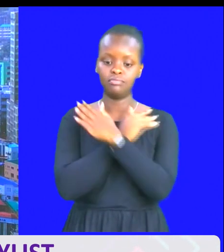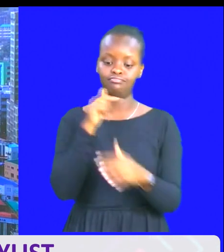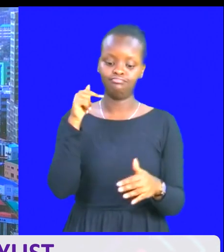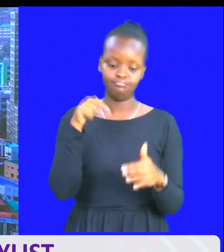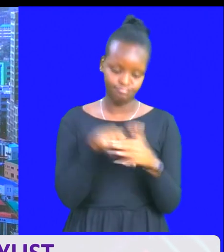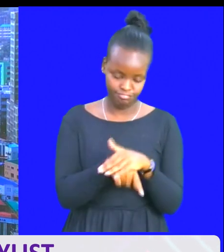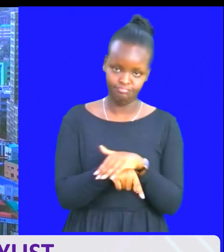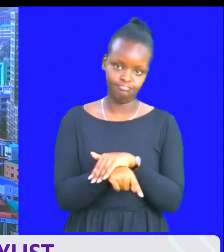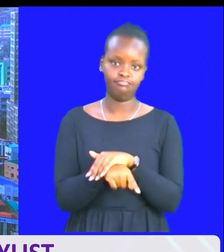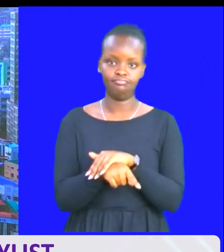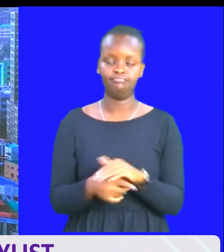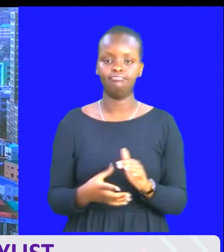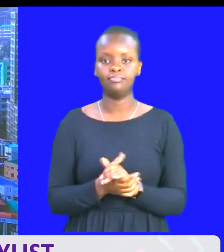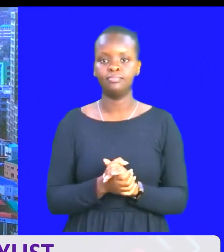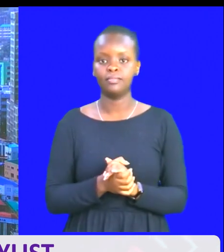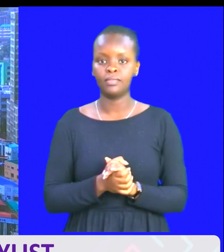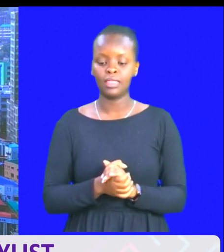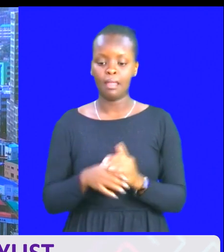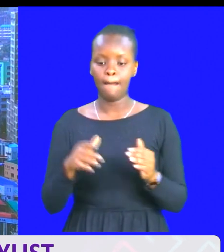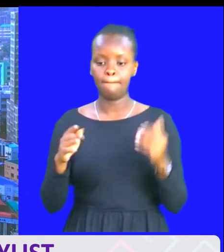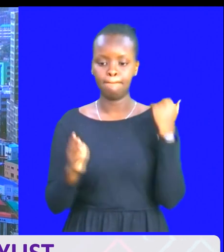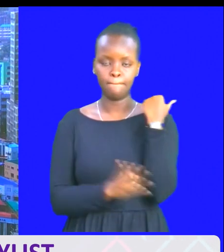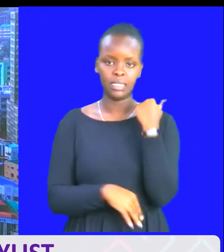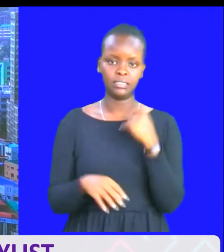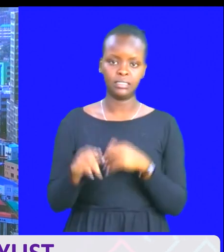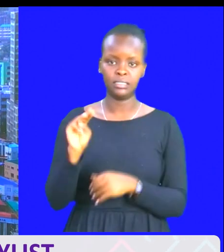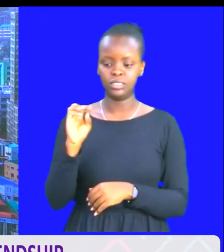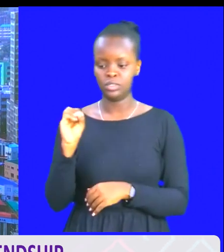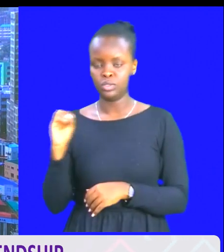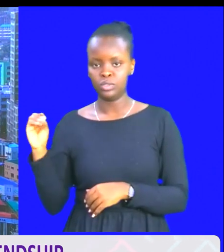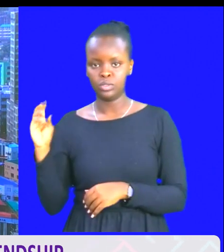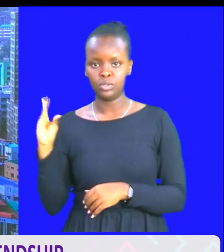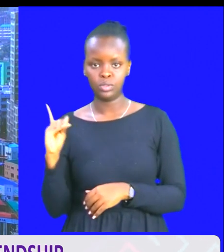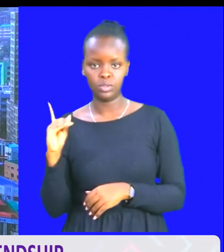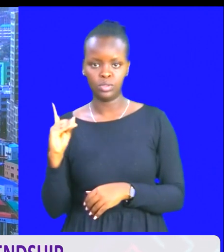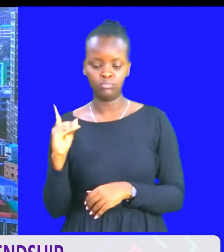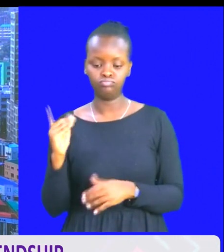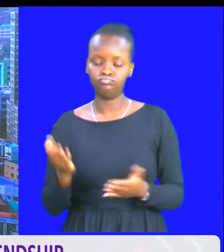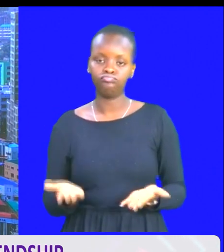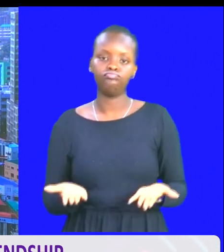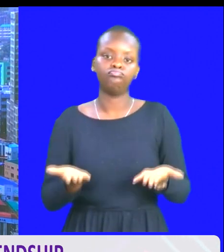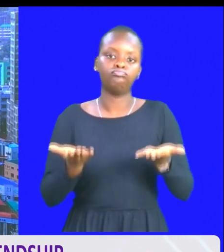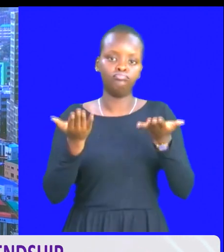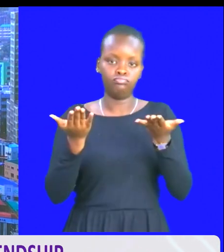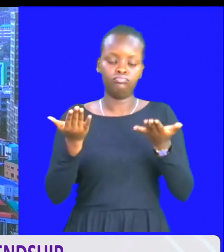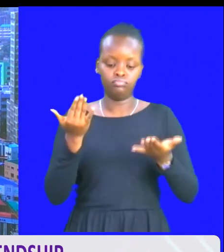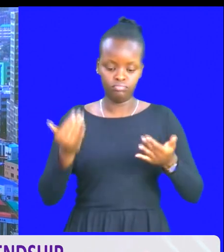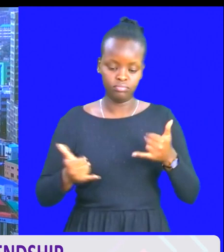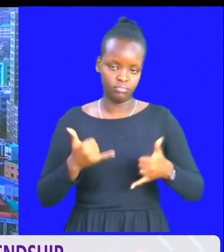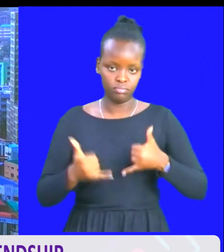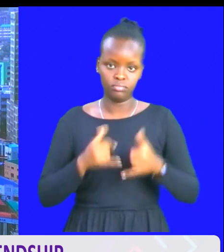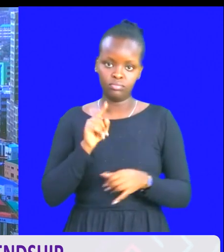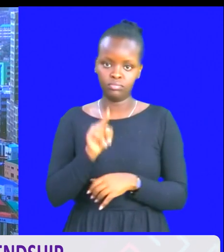come through. Kabisa. Kama ujua uko in a bad mood wana kuchangamisha, ujua wana kamini aje, keep your head up, my G. Sawa, hakuna time